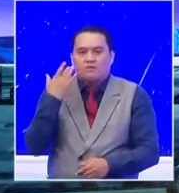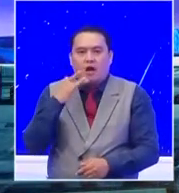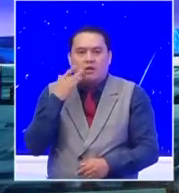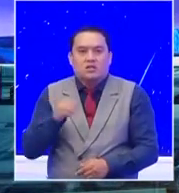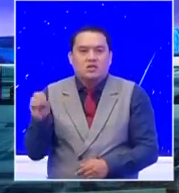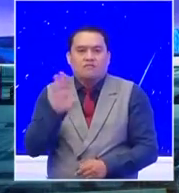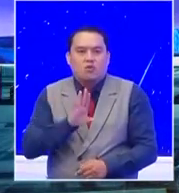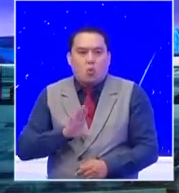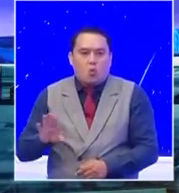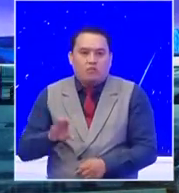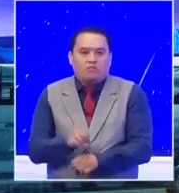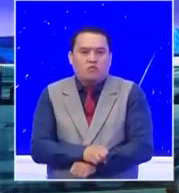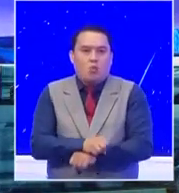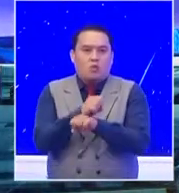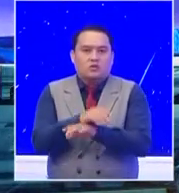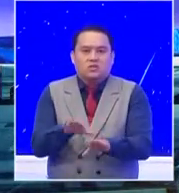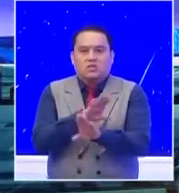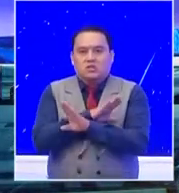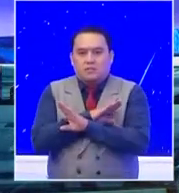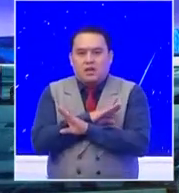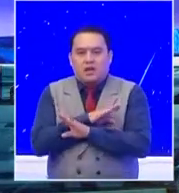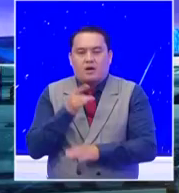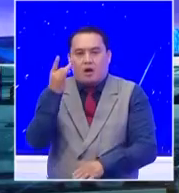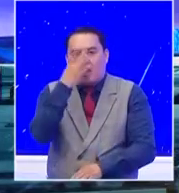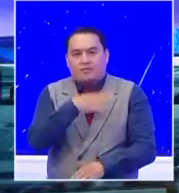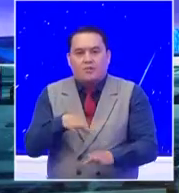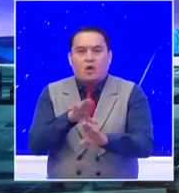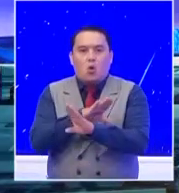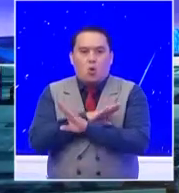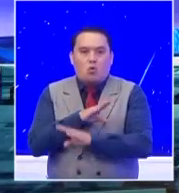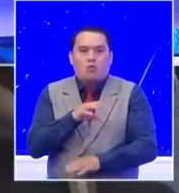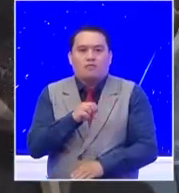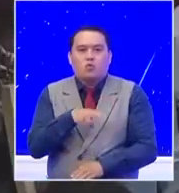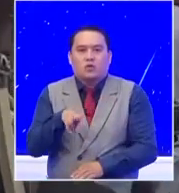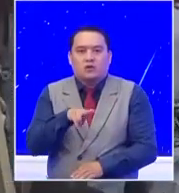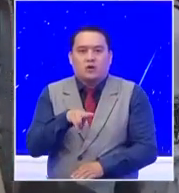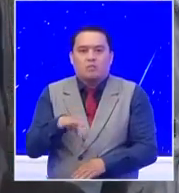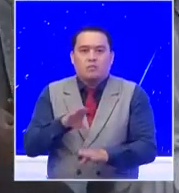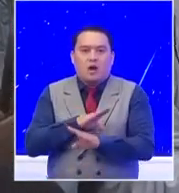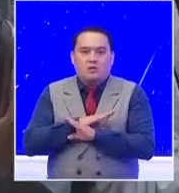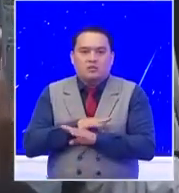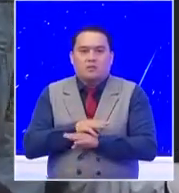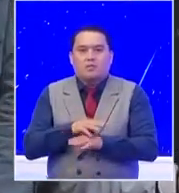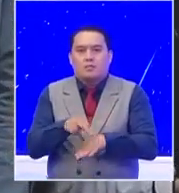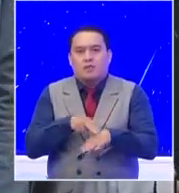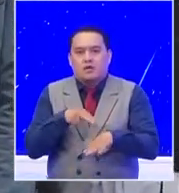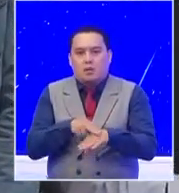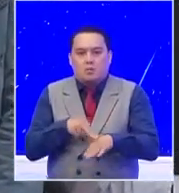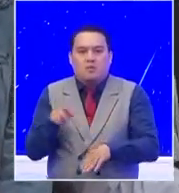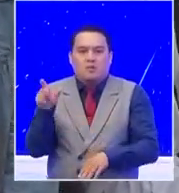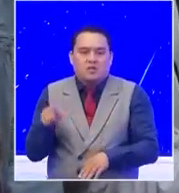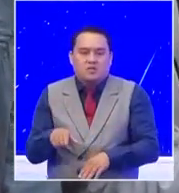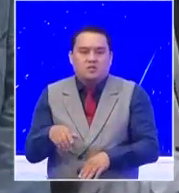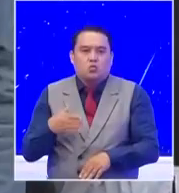и население Европы сколыхнула смерть афроамериканца Джорджа Флойда, погибшего в Миннесоте из-за действий